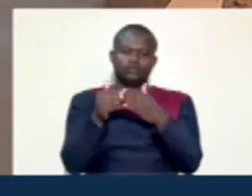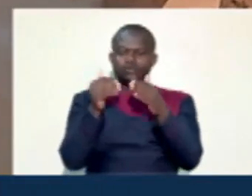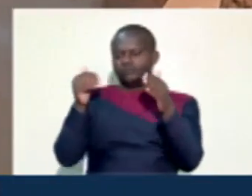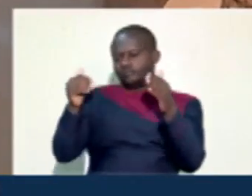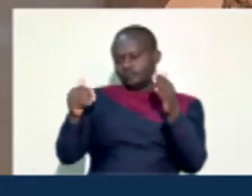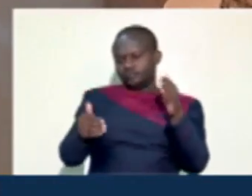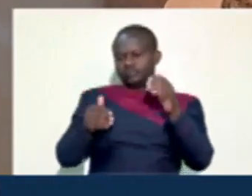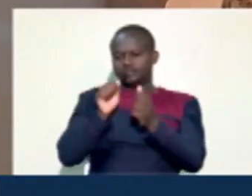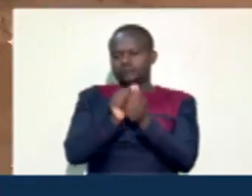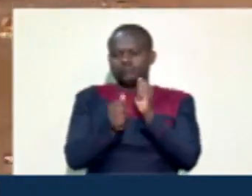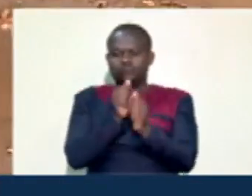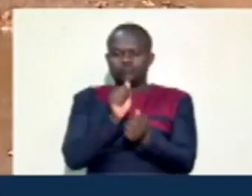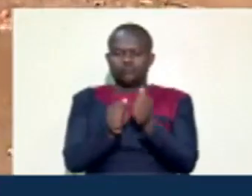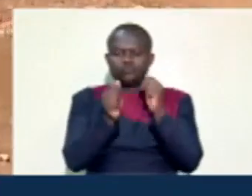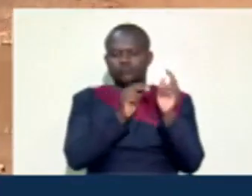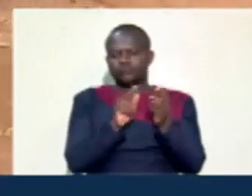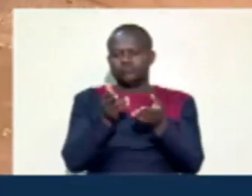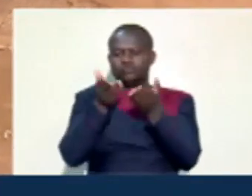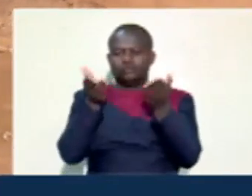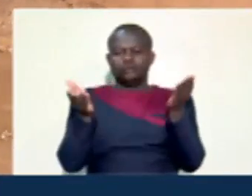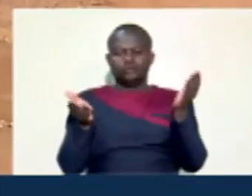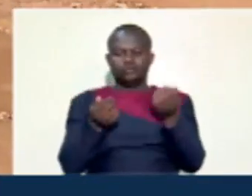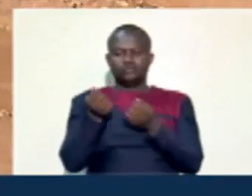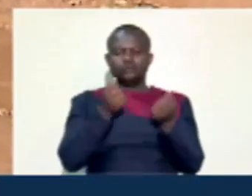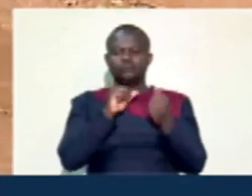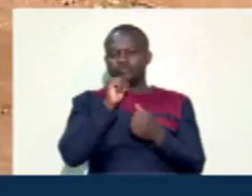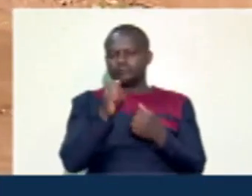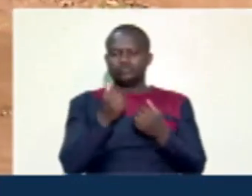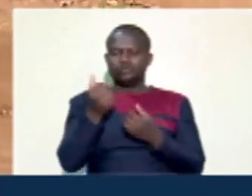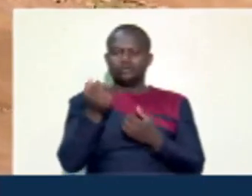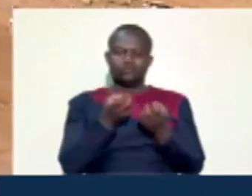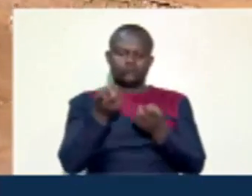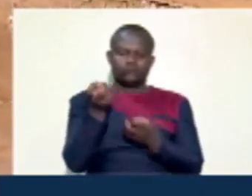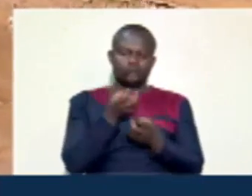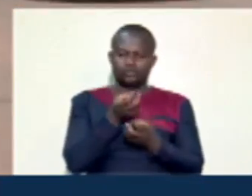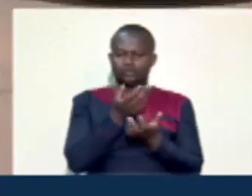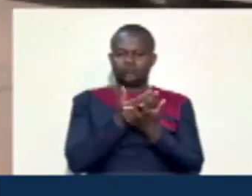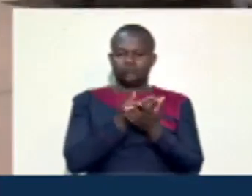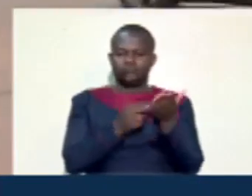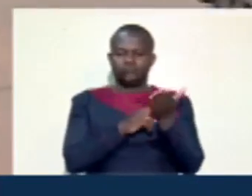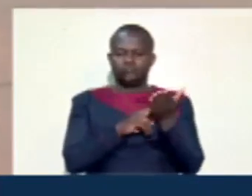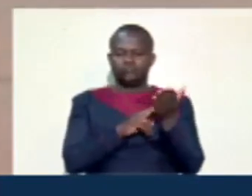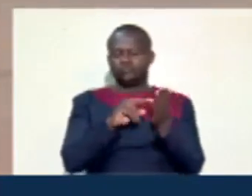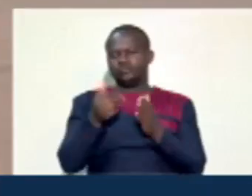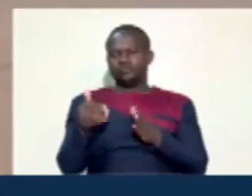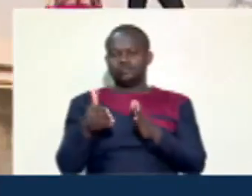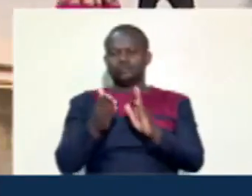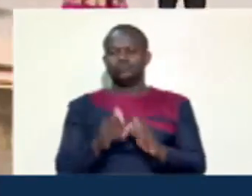rizabanzirizwa no gusenya icyari gihasanzwe imodoka zidatwara abagenzi zizasabwa gukoresha indi